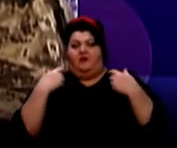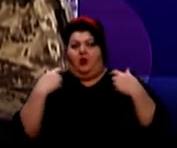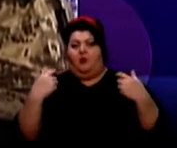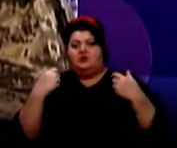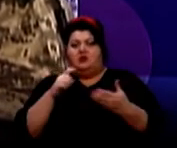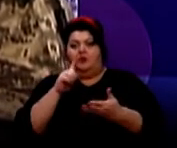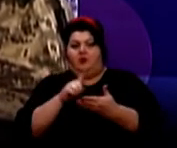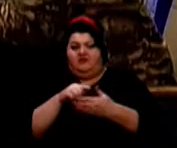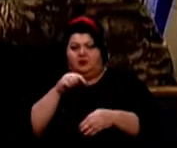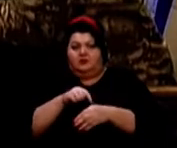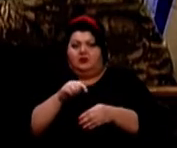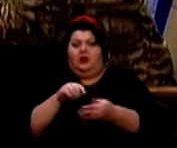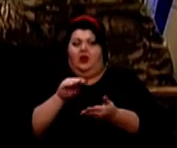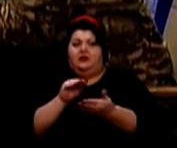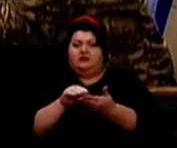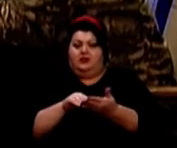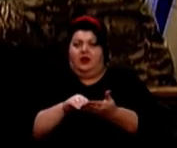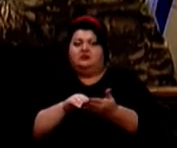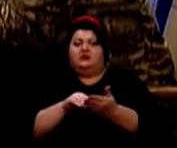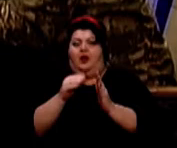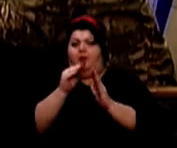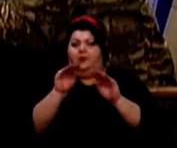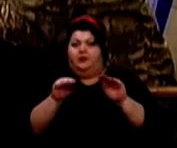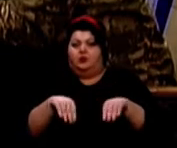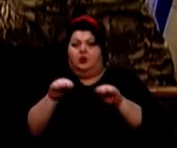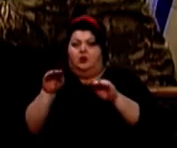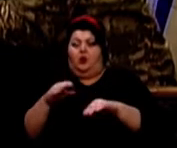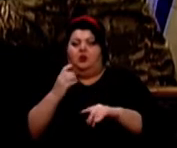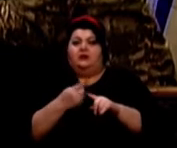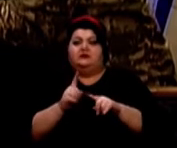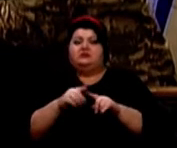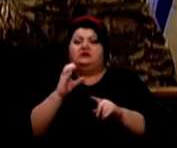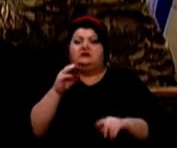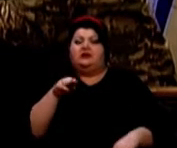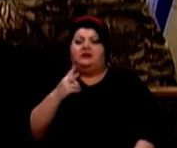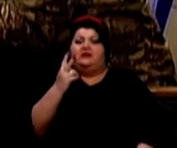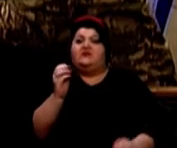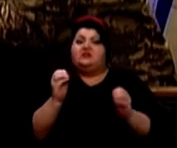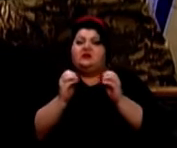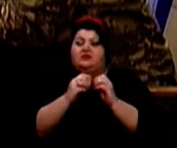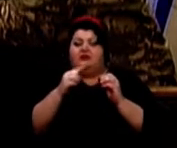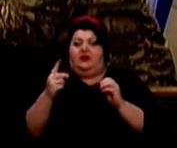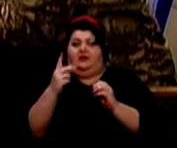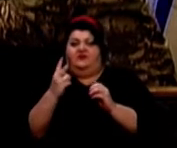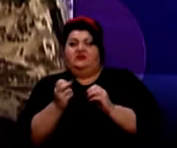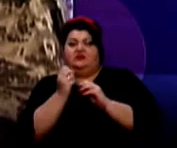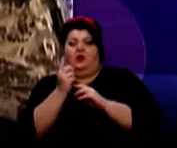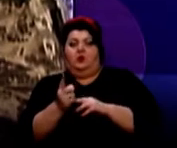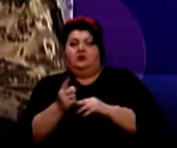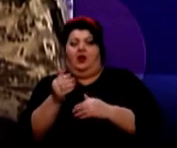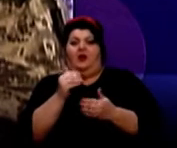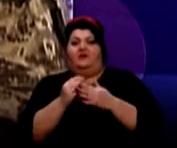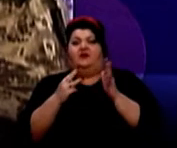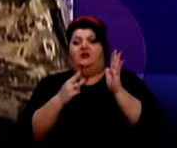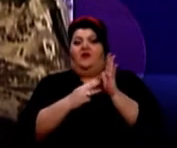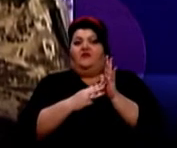відреагувати, скласти адмінпротокол і притягнути. Це стаття 210-211 від